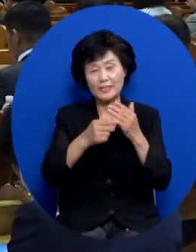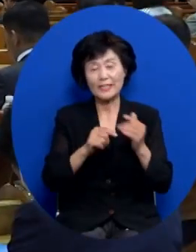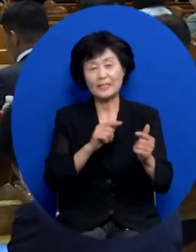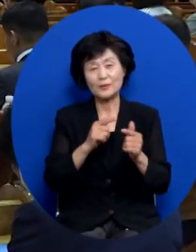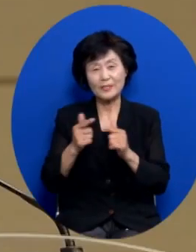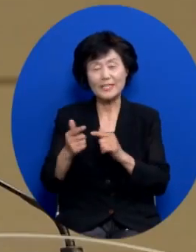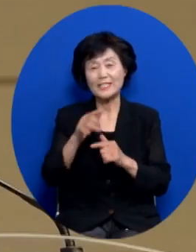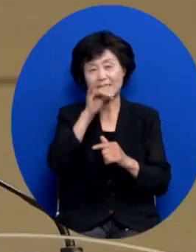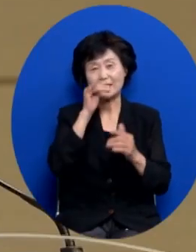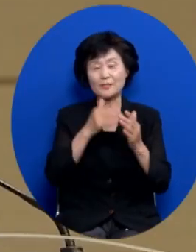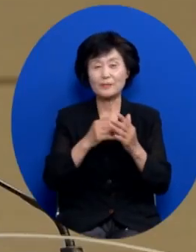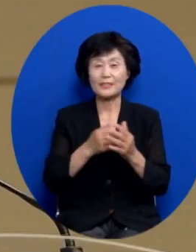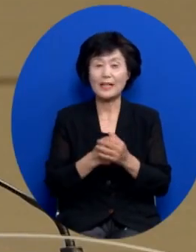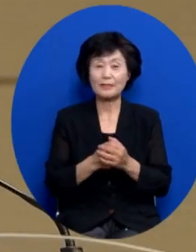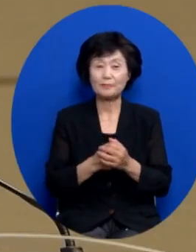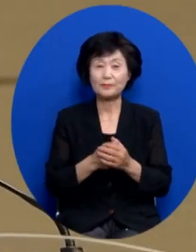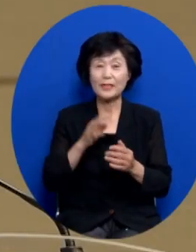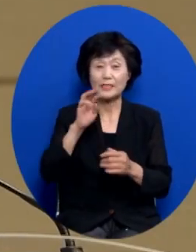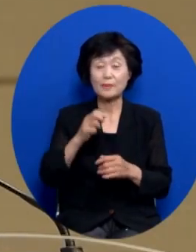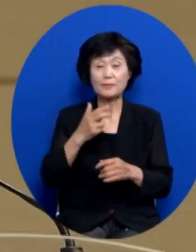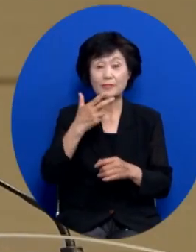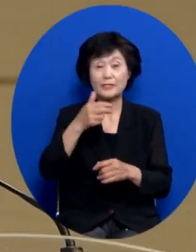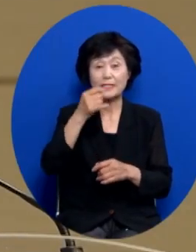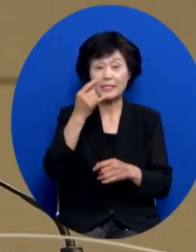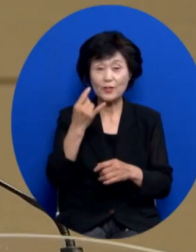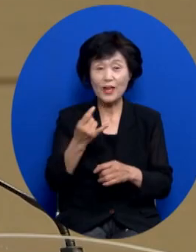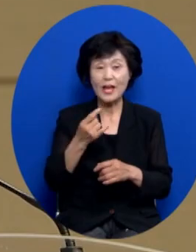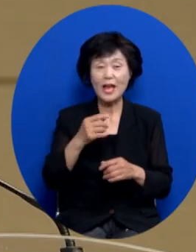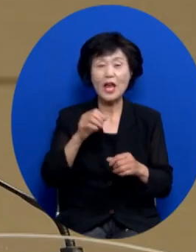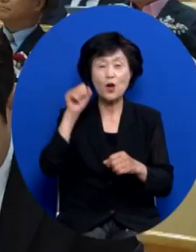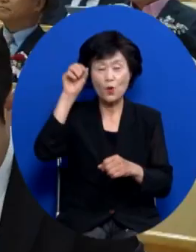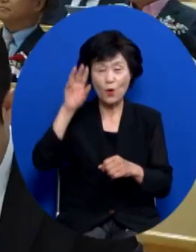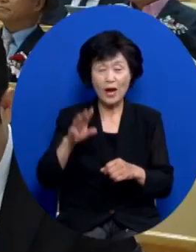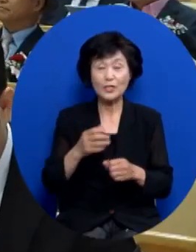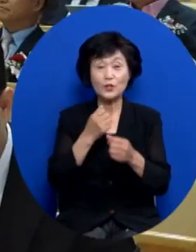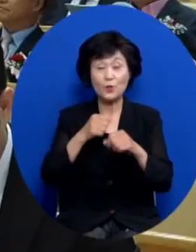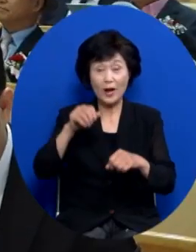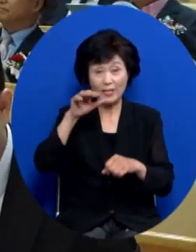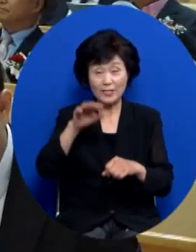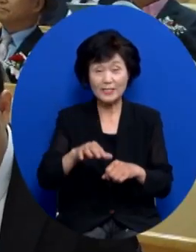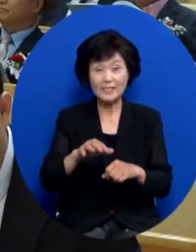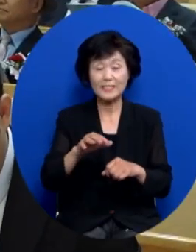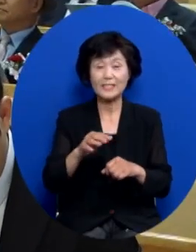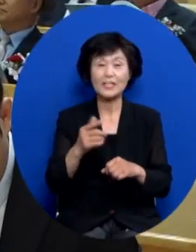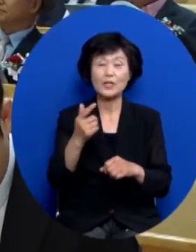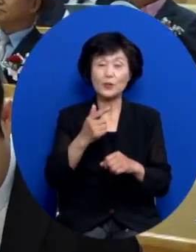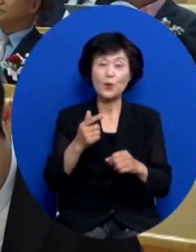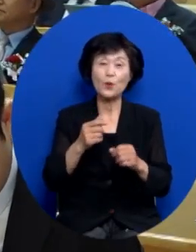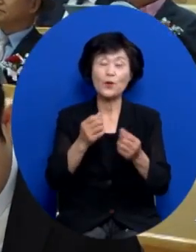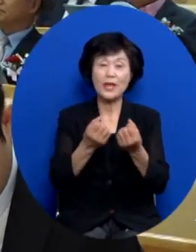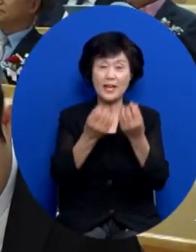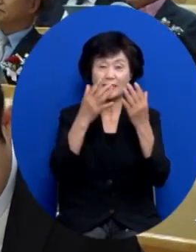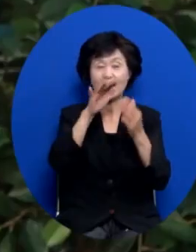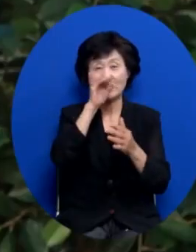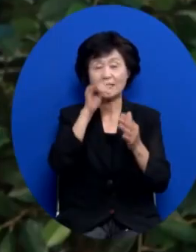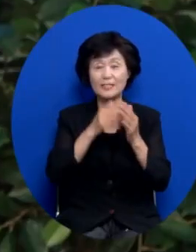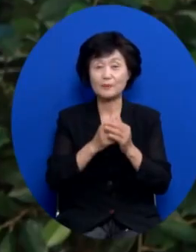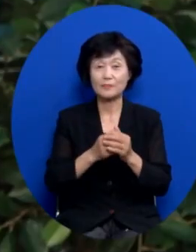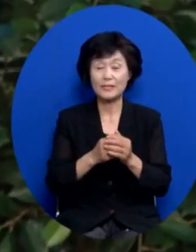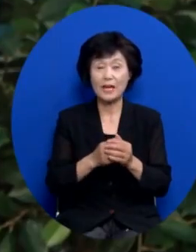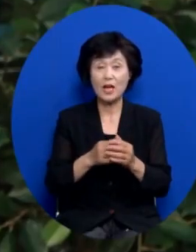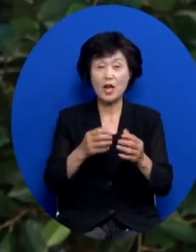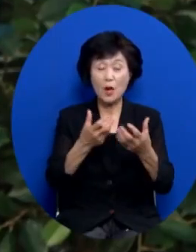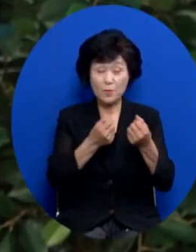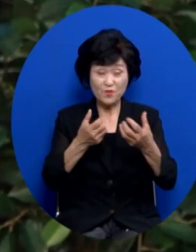광주광역시 기독교교단협의회 제37회 정기총회가 개최됐습니다. 광교협 대표회장 남택률 목사는